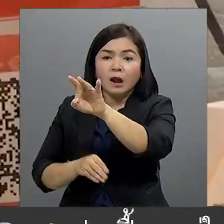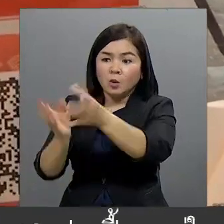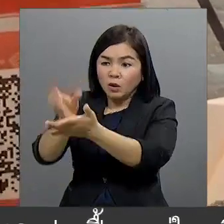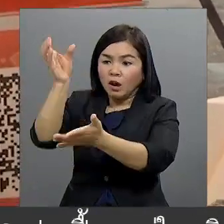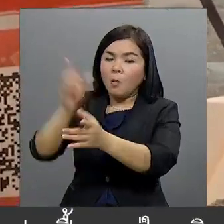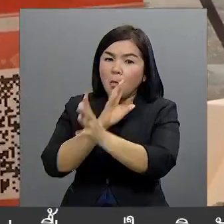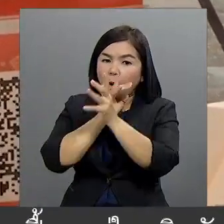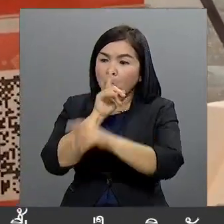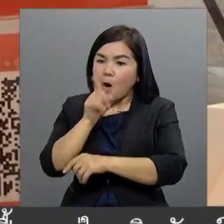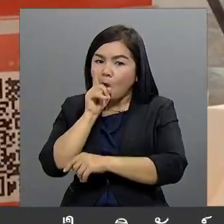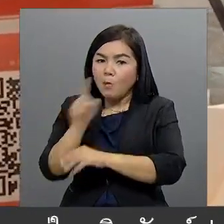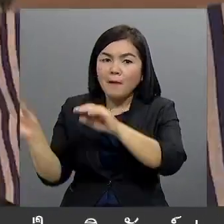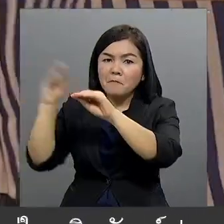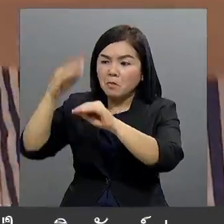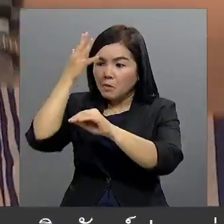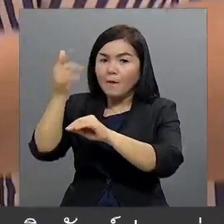กัมากพอสมควรนะคะ